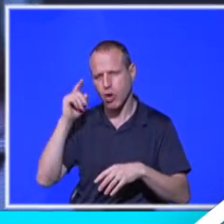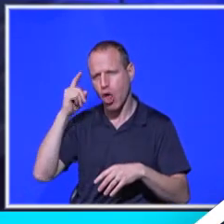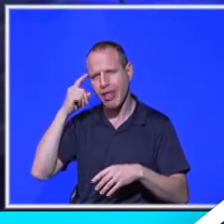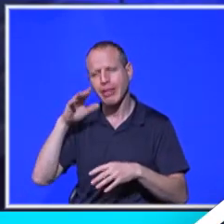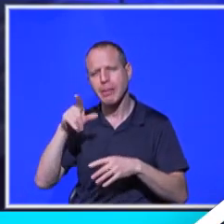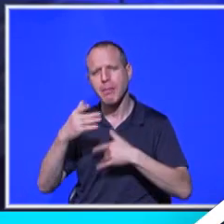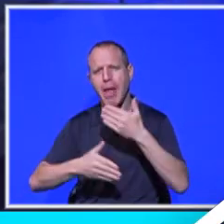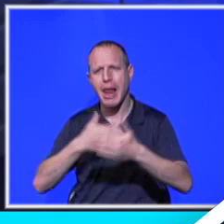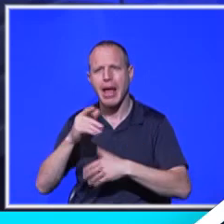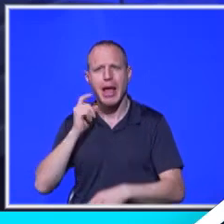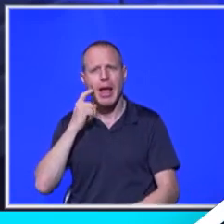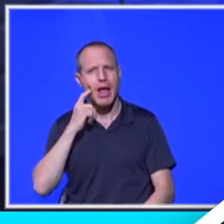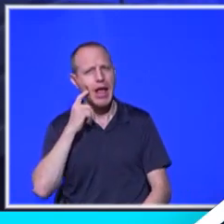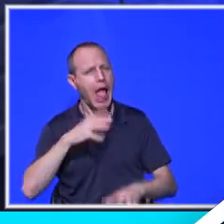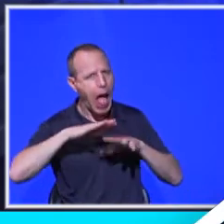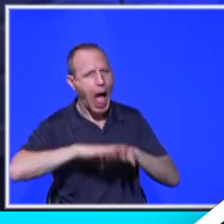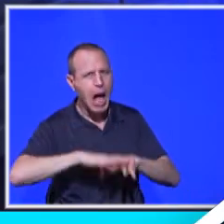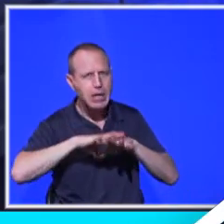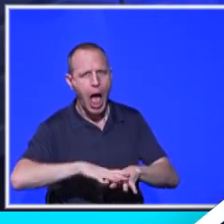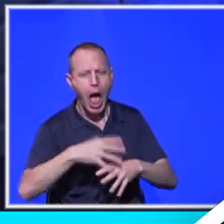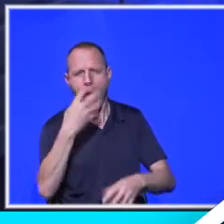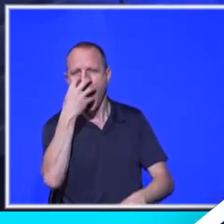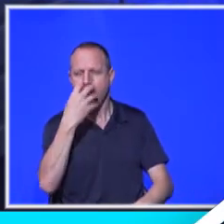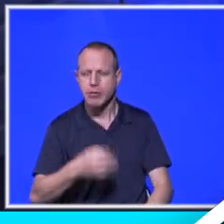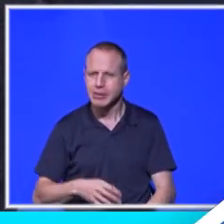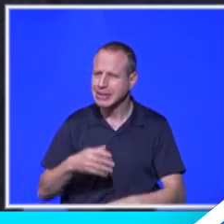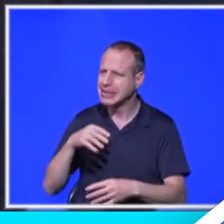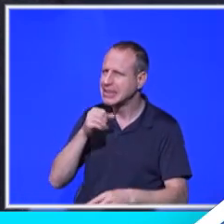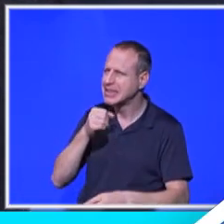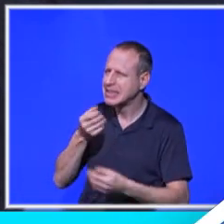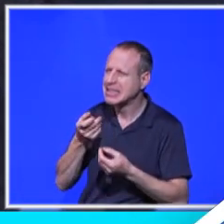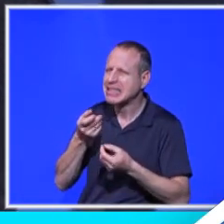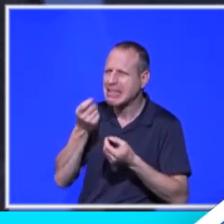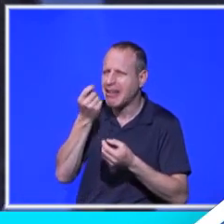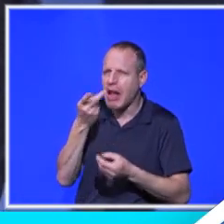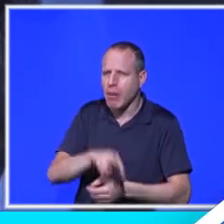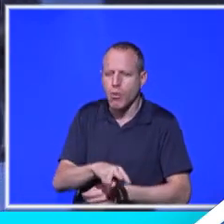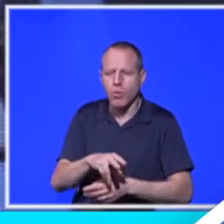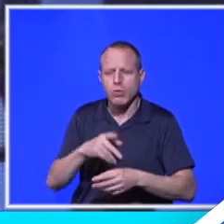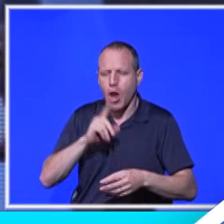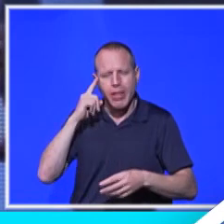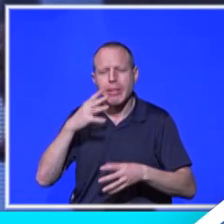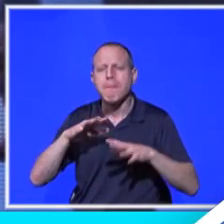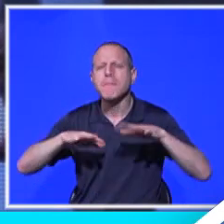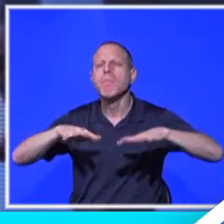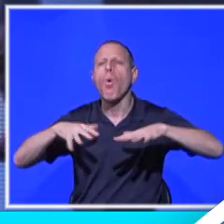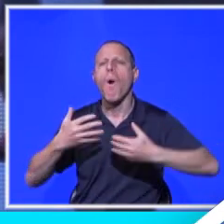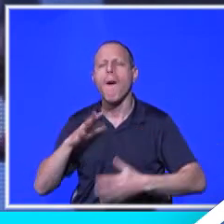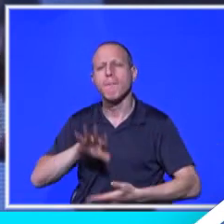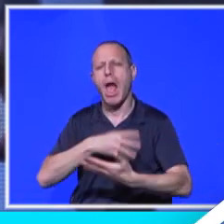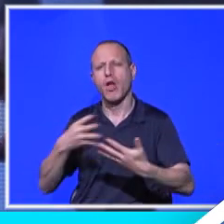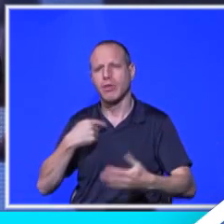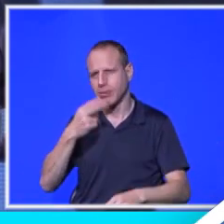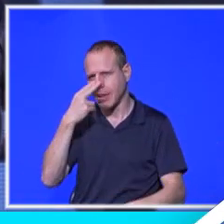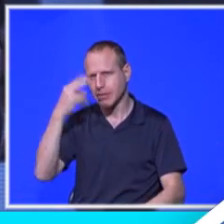בהליכי גסיסה, החייאה, פרפור מערכות, אני מנסה להבין מה